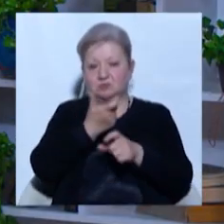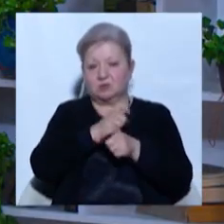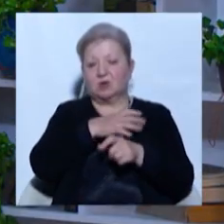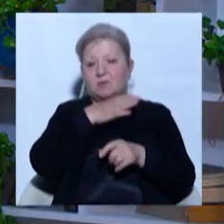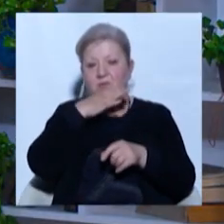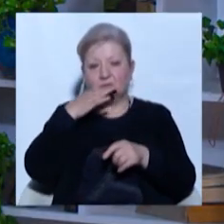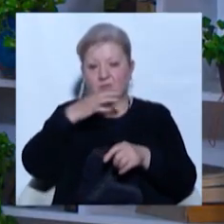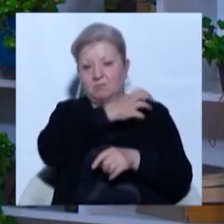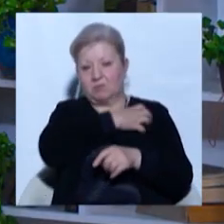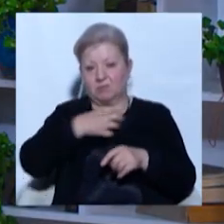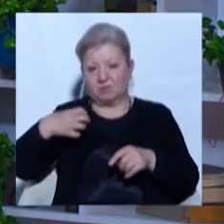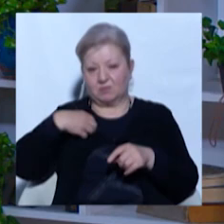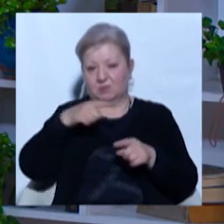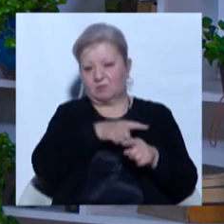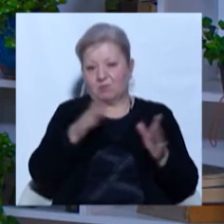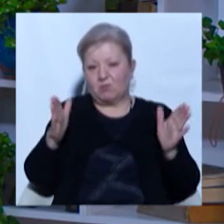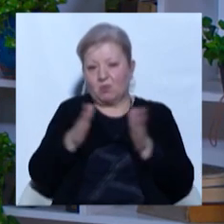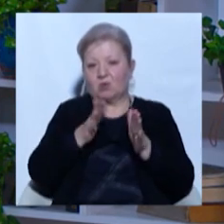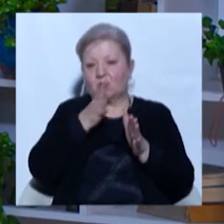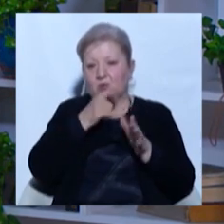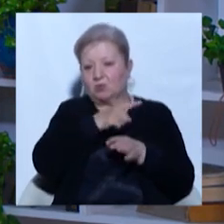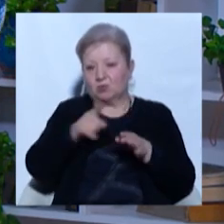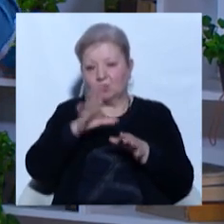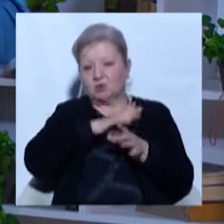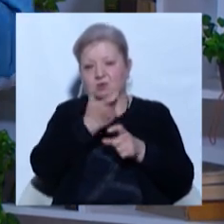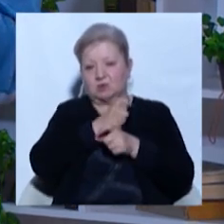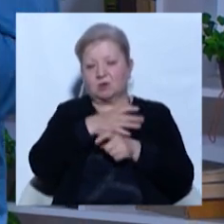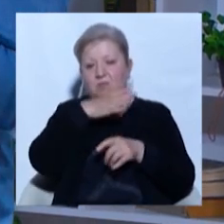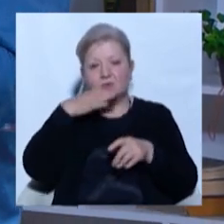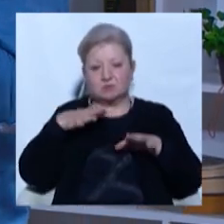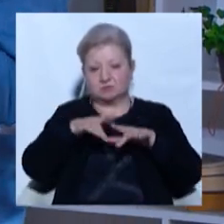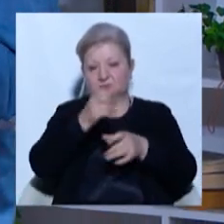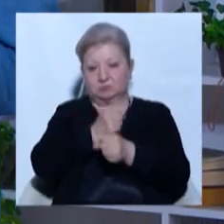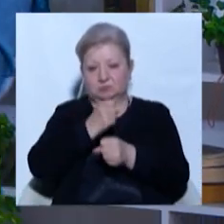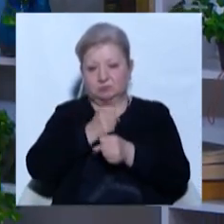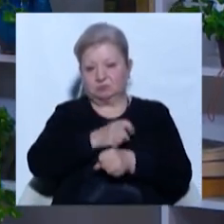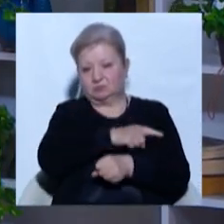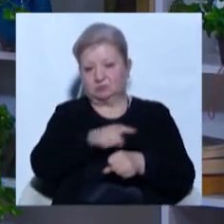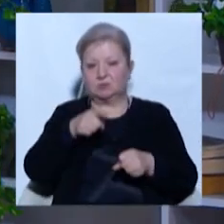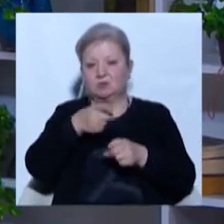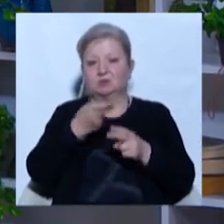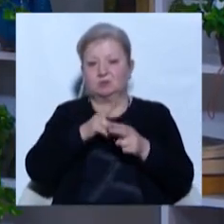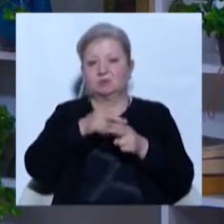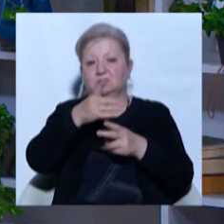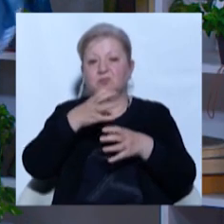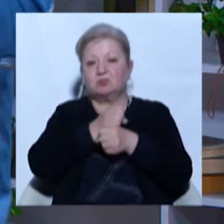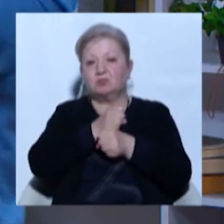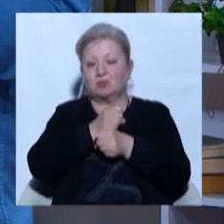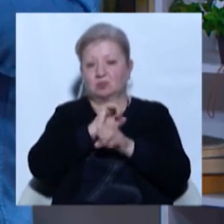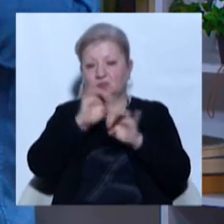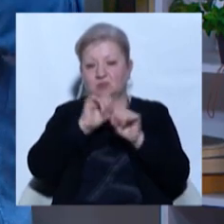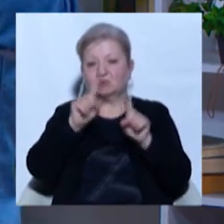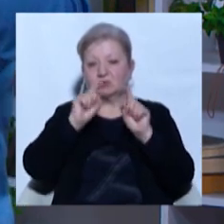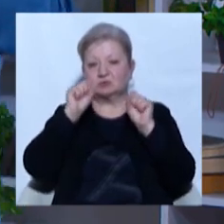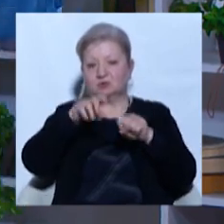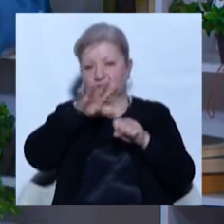და განსაკუთრებით შთამბეჭდავია. აი ეს არის მოკლედ ის ძირითადი ასპექტები, რაც